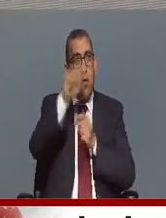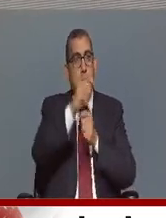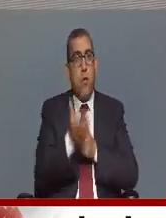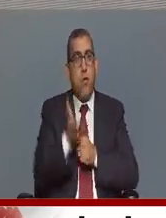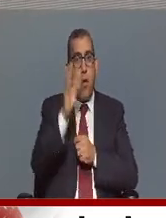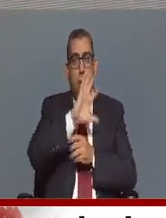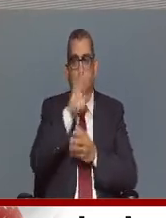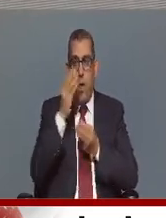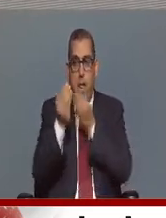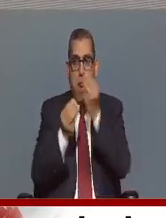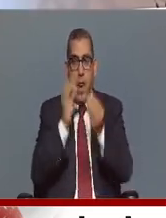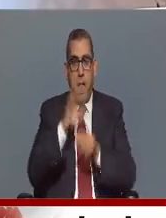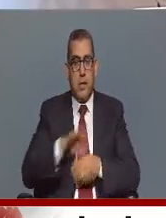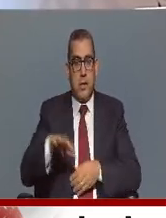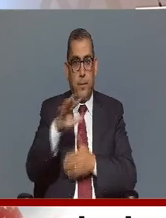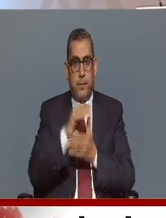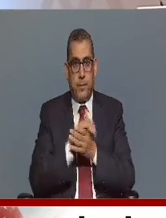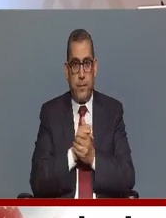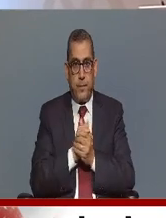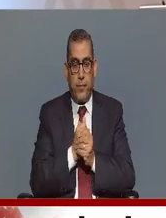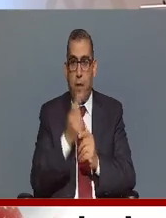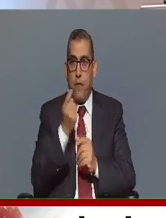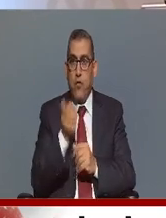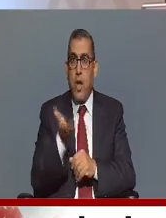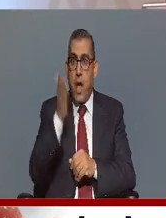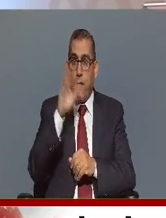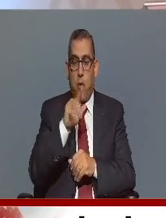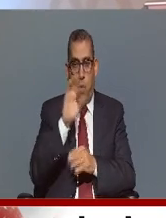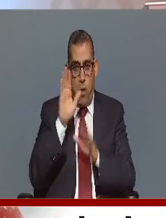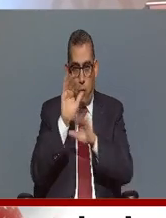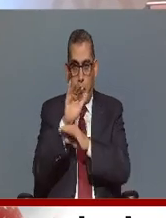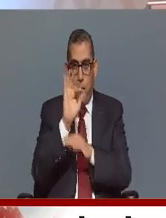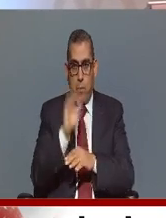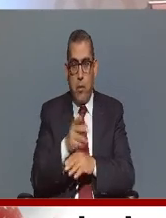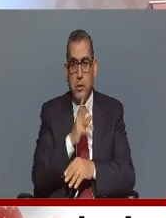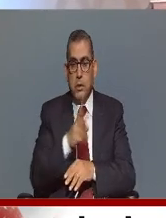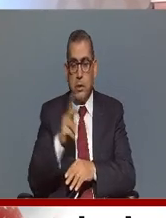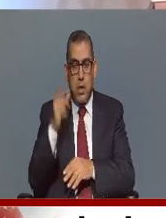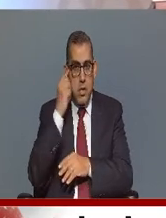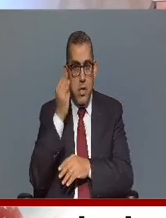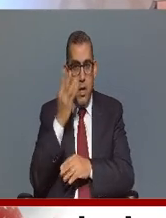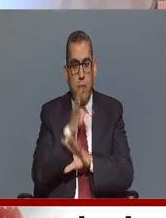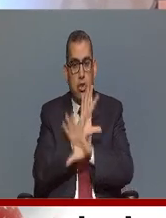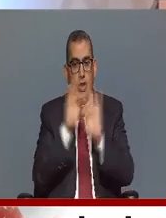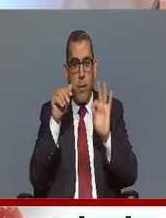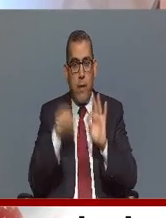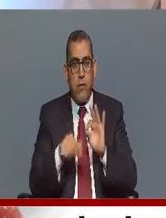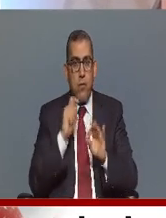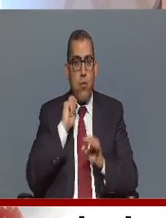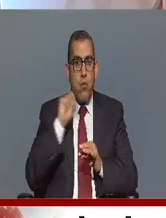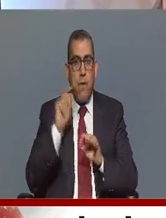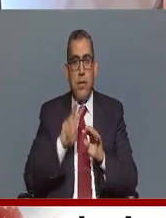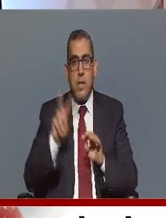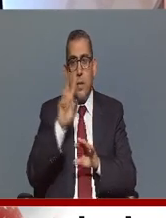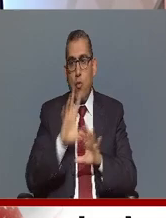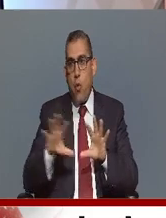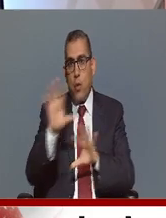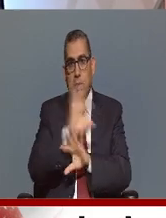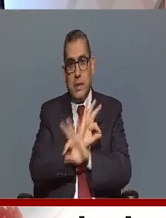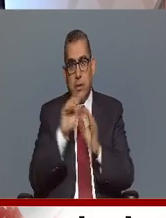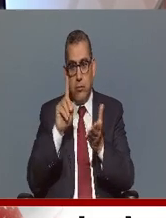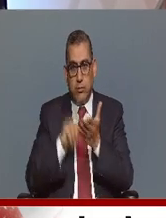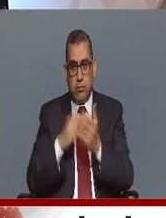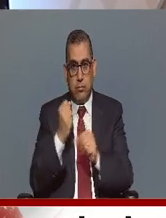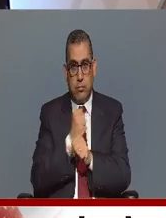والقدرة المالية. تنوعت المشروعات الثقافية وشملت جميع المحافظات. تم